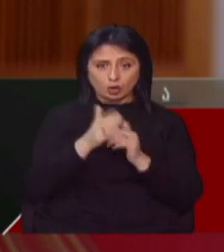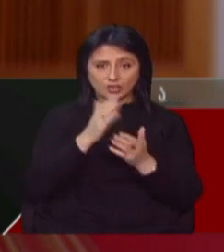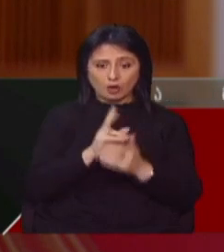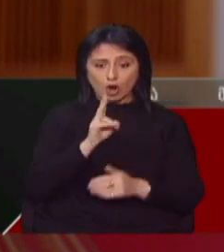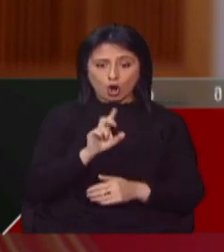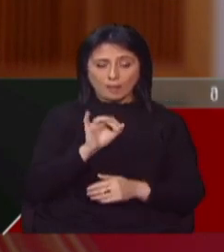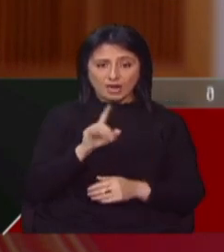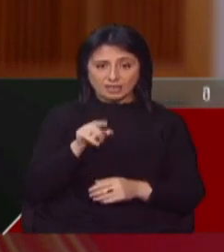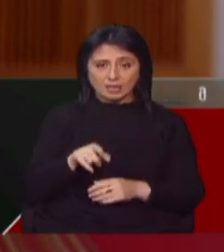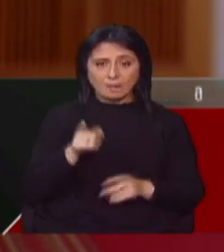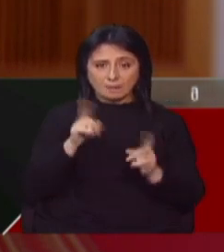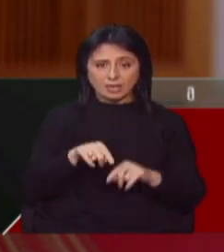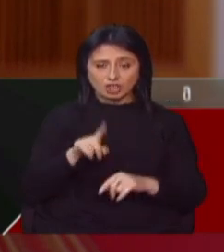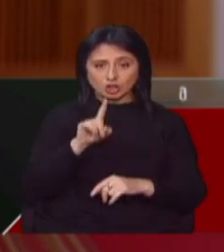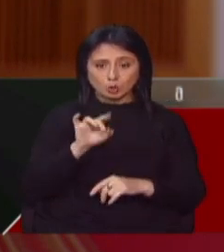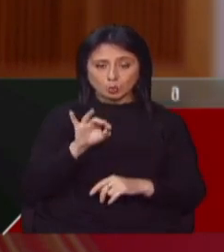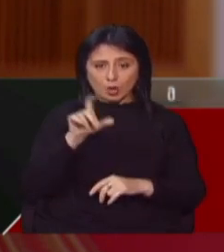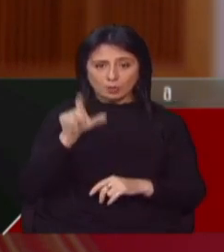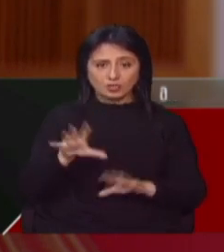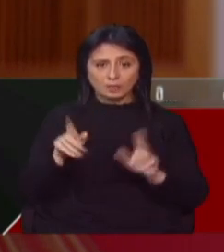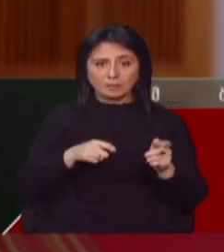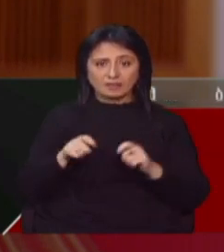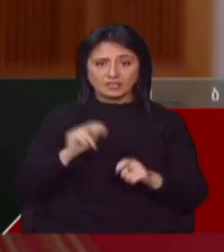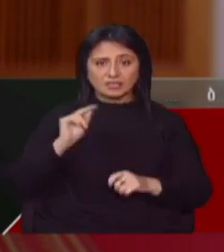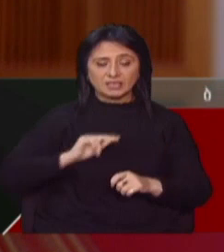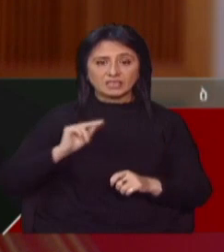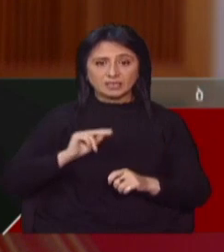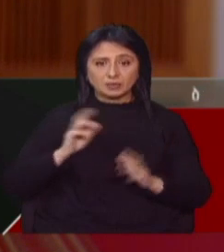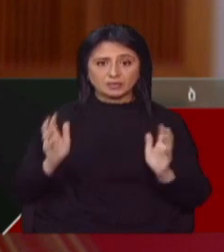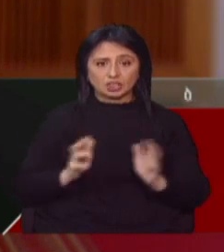irakle kobahidzes, mașini, salomizura, bișuri, prezidenti, stanam